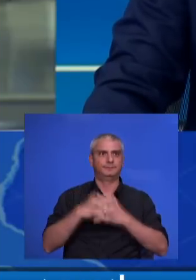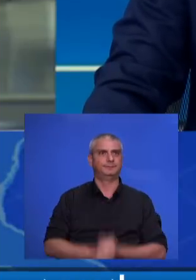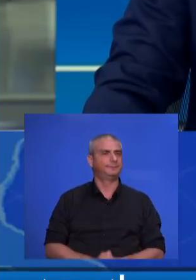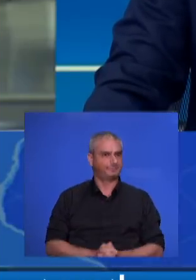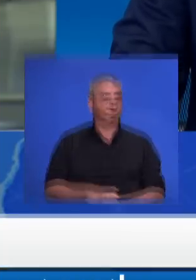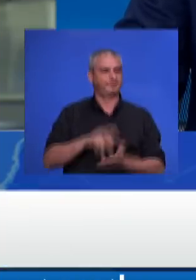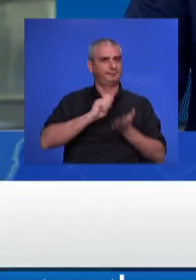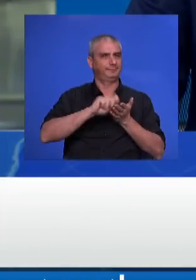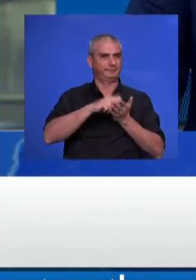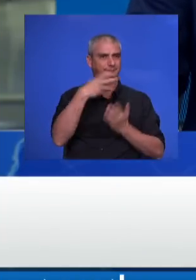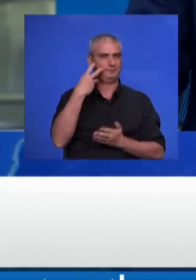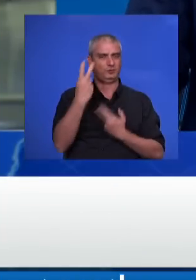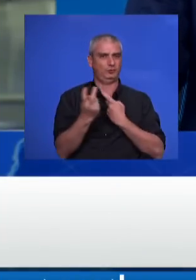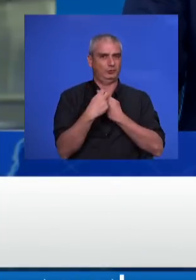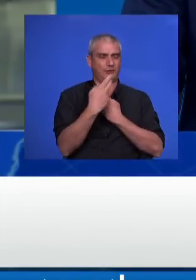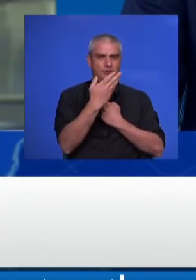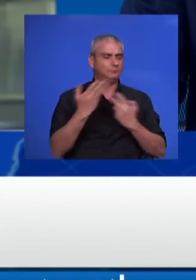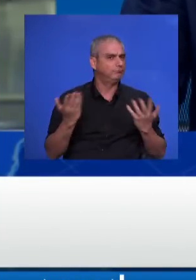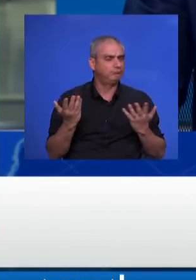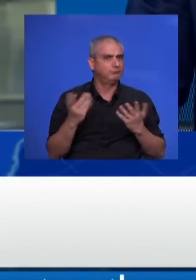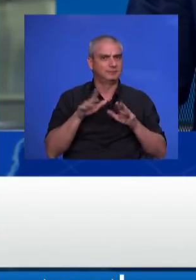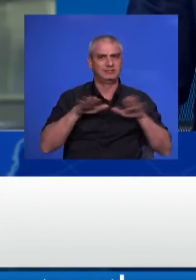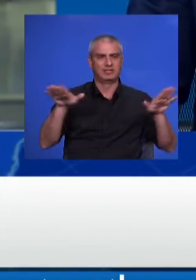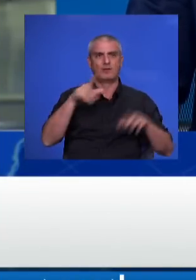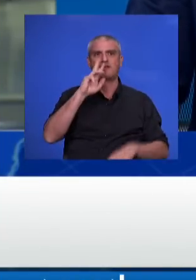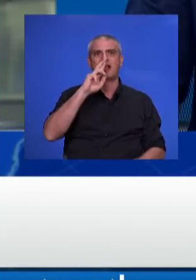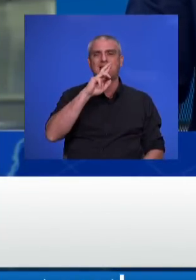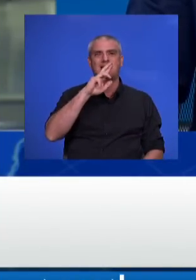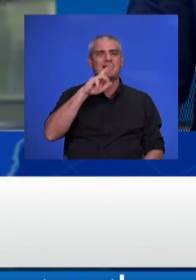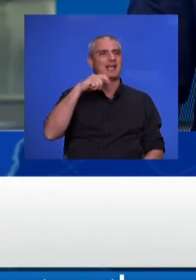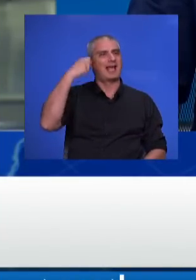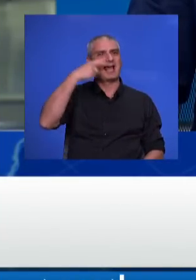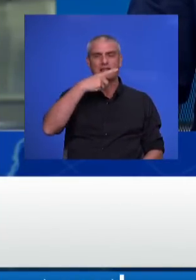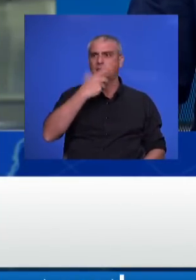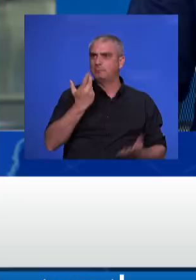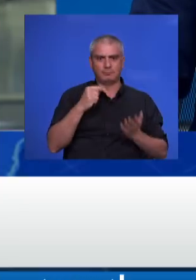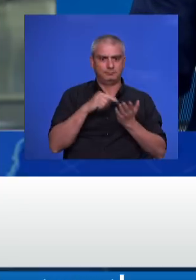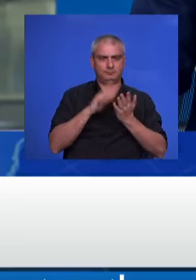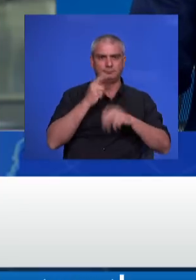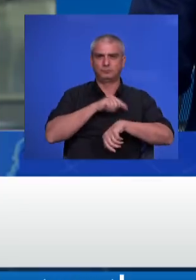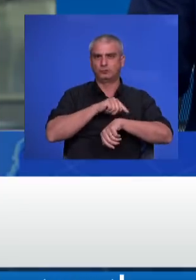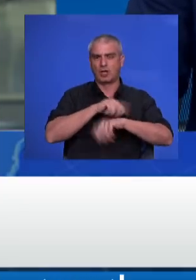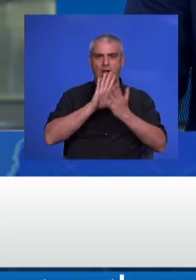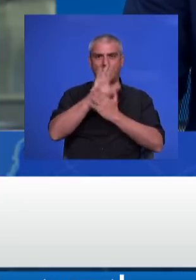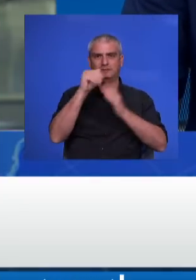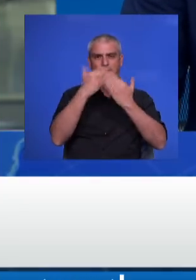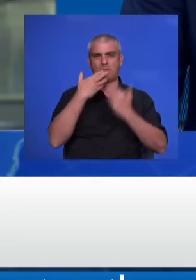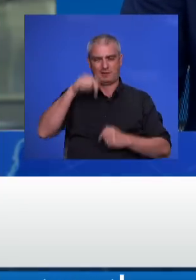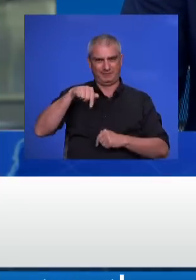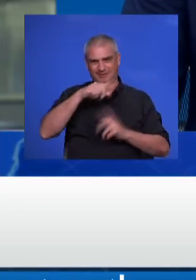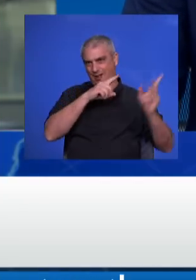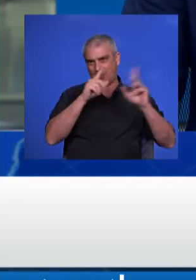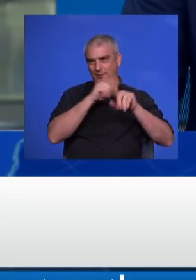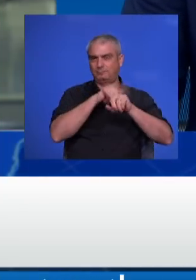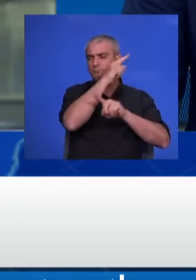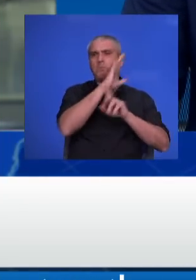נתן גוטמן מצטרף אלינו מוושינגטון, אבל משדה התעופה רייגן בוושינגטון. זה קרה סביב 11 בבוקר שעון ישראל. נתן, מה